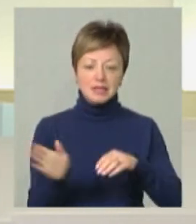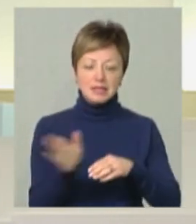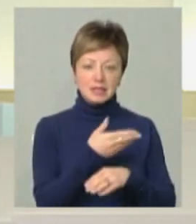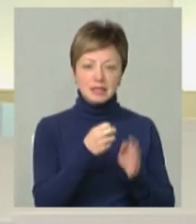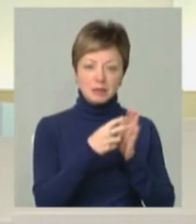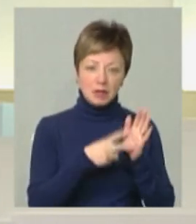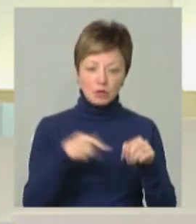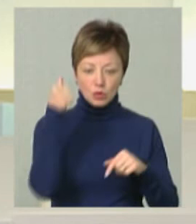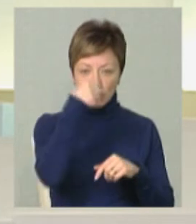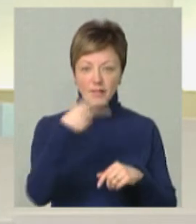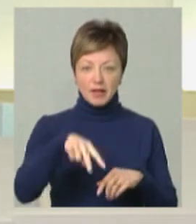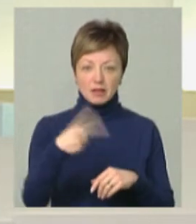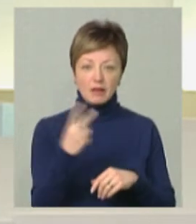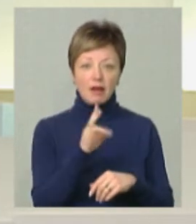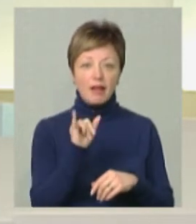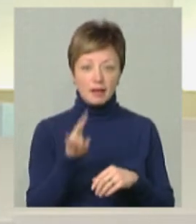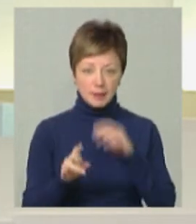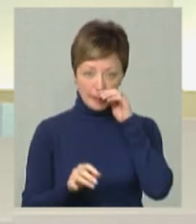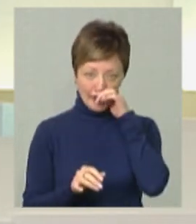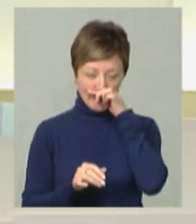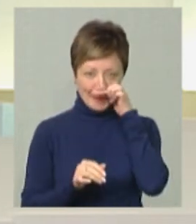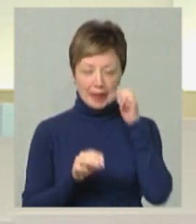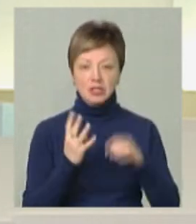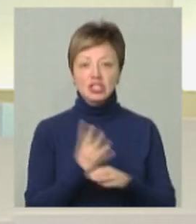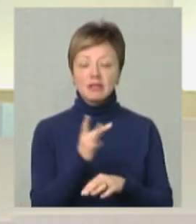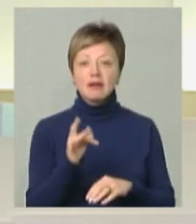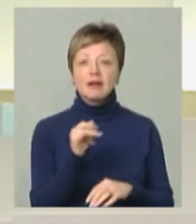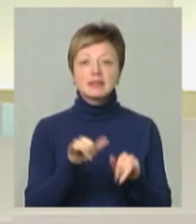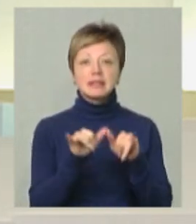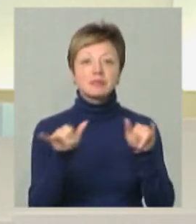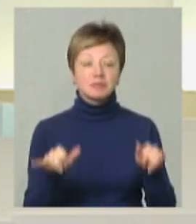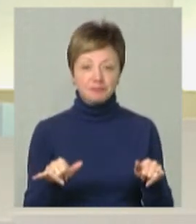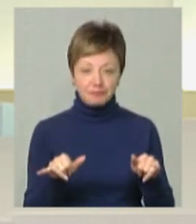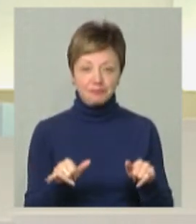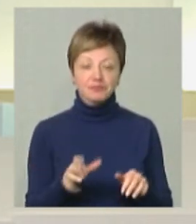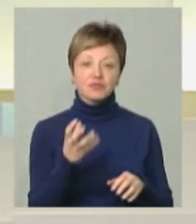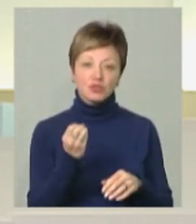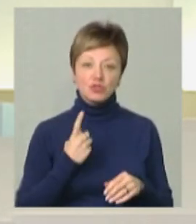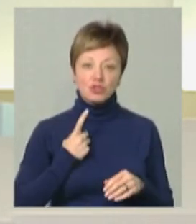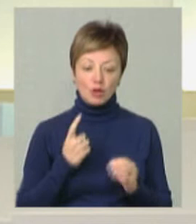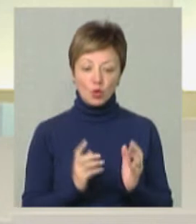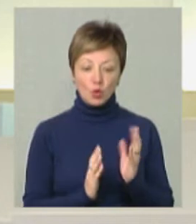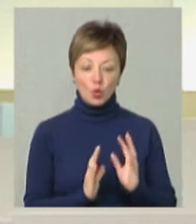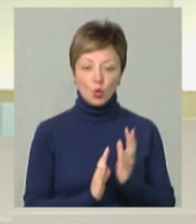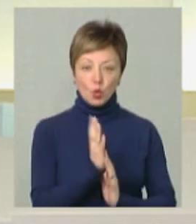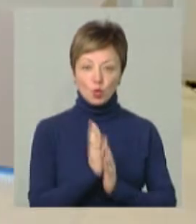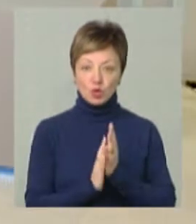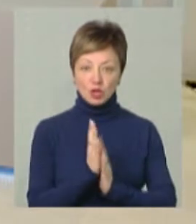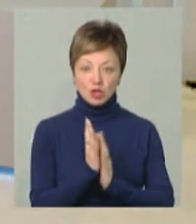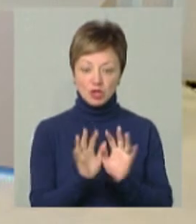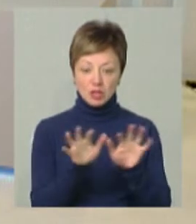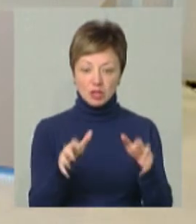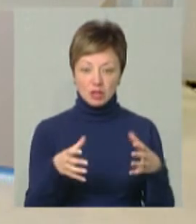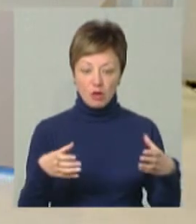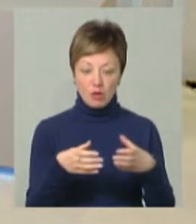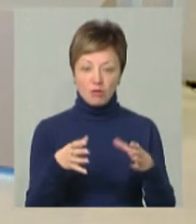17, цього року 22 кленів. Тобто ми в 4 рази більше, і ще чекають кущі, які чекають зараз горшкові, які